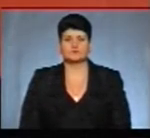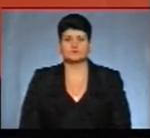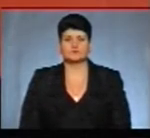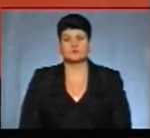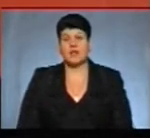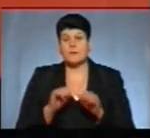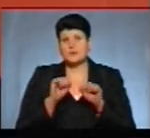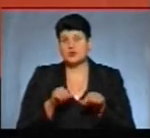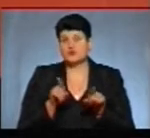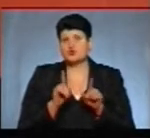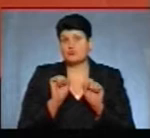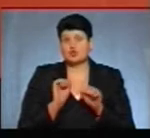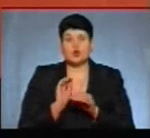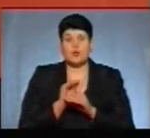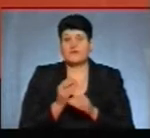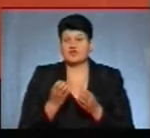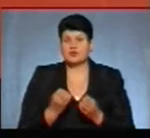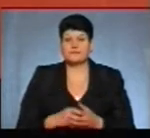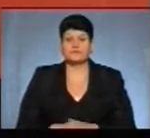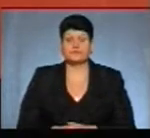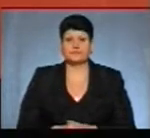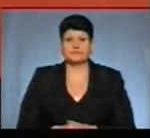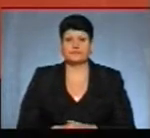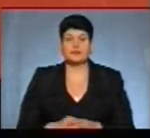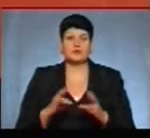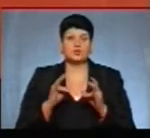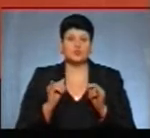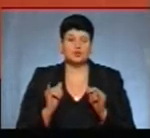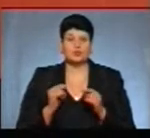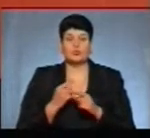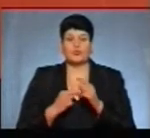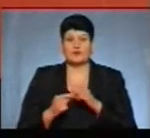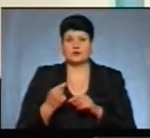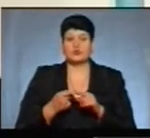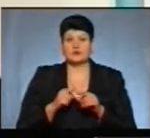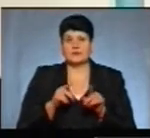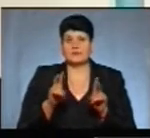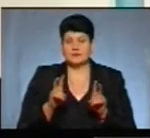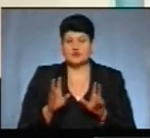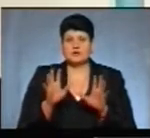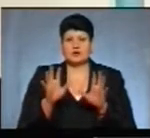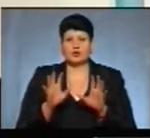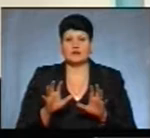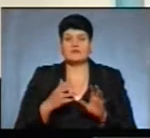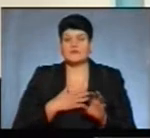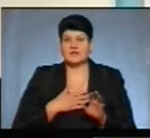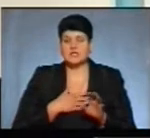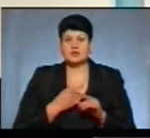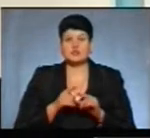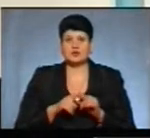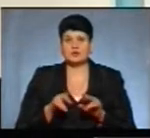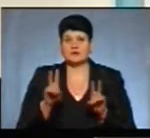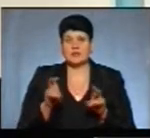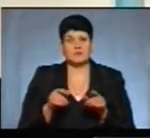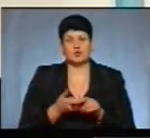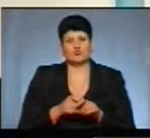Можливо, ви можете щось додати ще? Ну, знову ж таки, вернуся до тієї тези, що законодавство наше з цього приводу досить